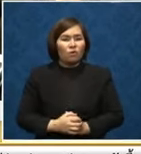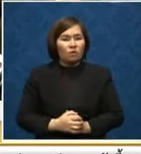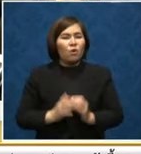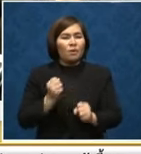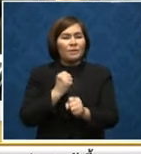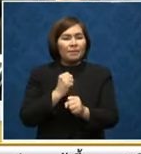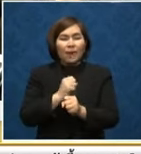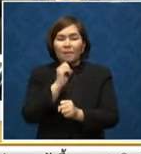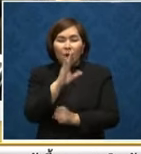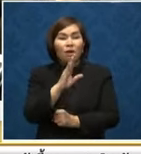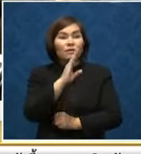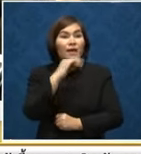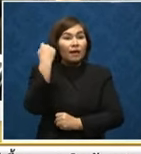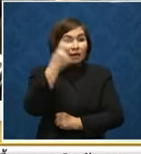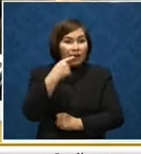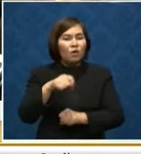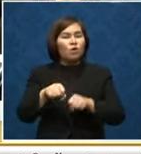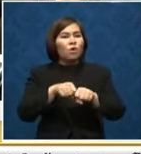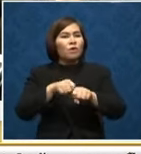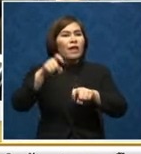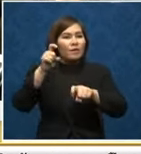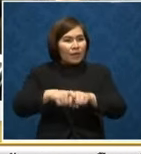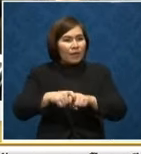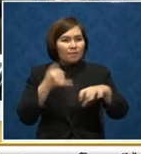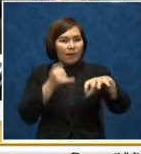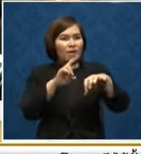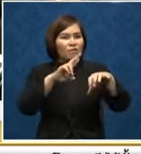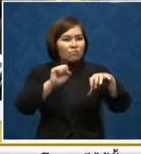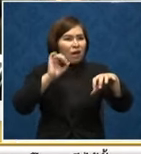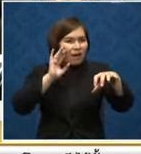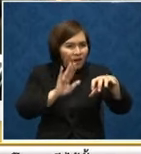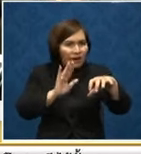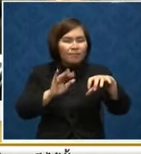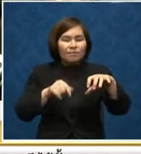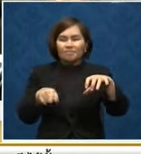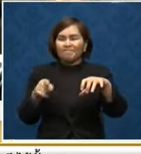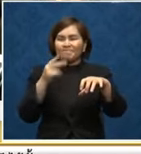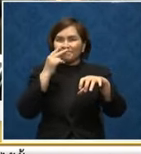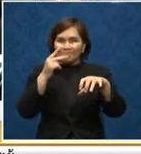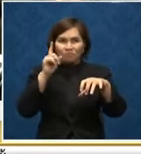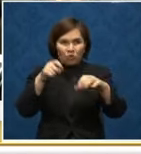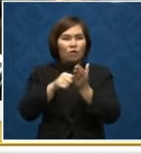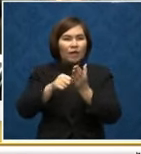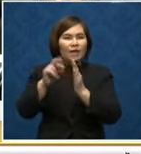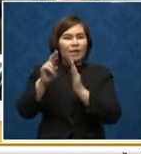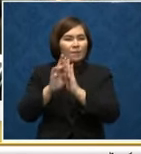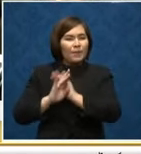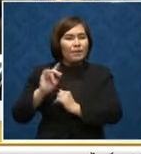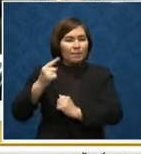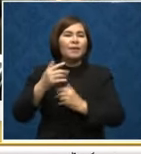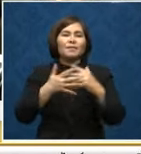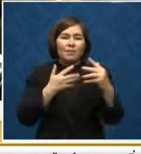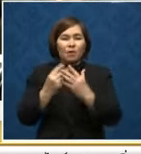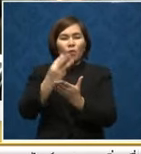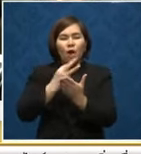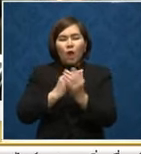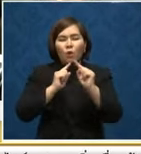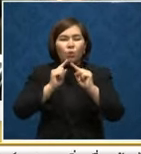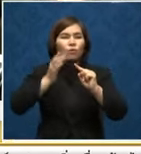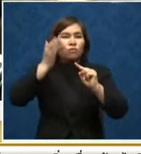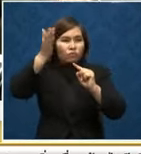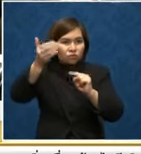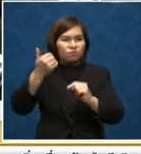ามคนที่ไม่ใส่คนที่ใส่รองเท้าแตะเข้าสภาสิ่งเหล่านี้ต้องแก้ไขครับแต่ไม่เป็นไรเรามีวาระที่จะพูดกันในอนาคตผมคิ